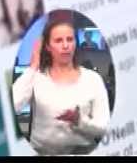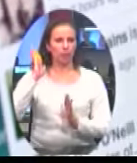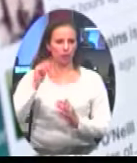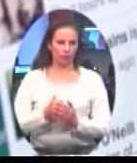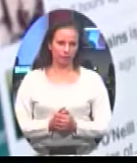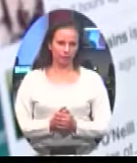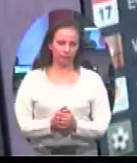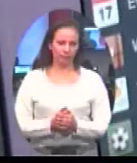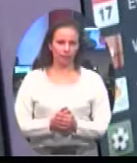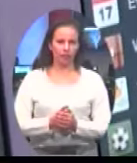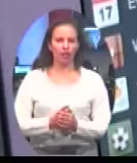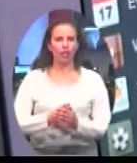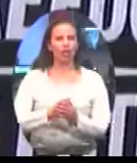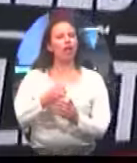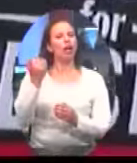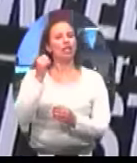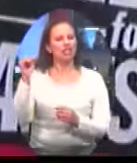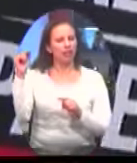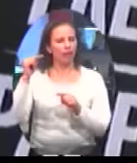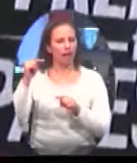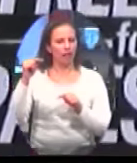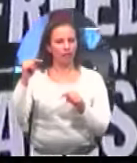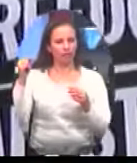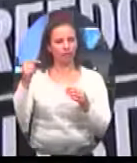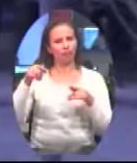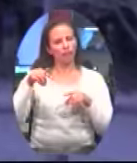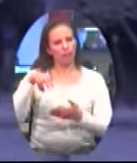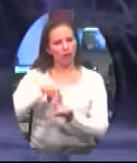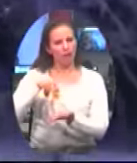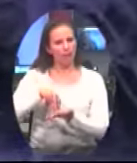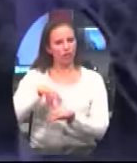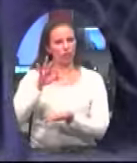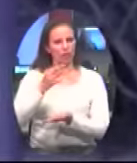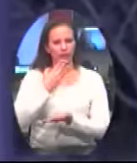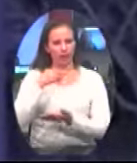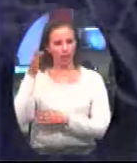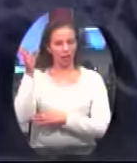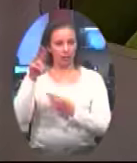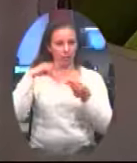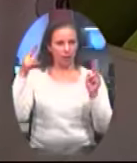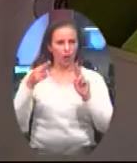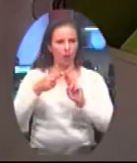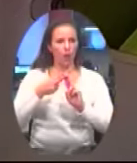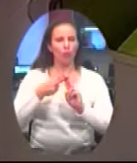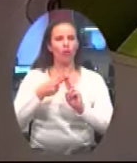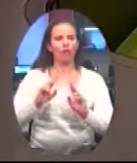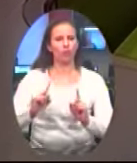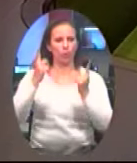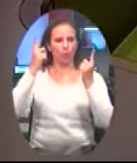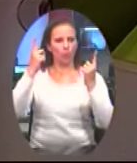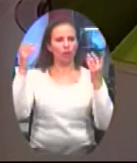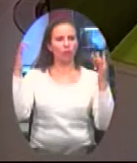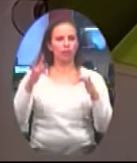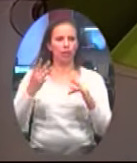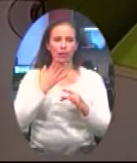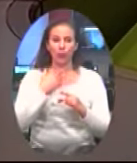ההסתה האנטישמית ברשתות החברתיות, מעמדה של ישראל בעולם, והאירועים האנטישמיים באירופה, כל אלה התנקזו לדיון